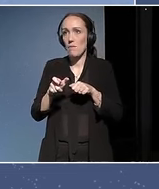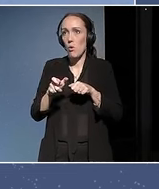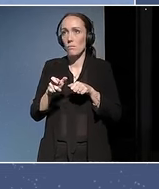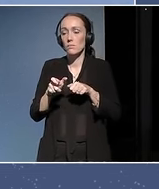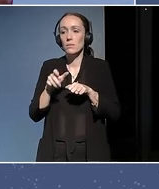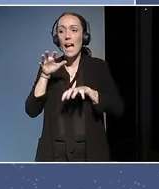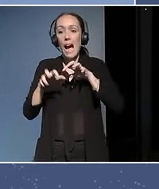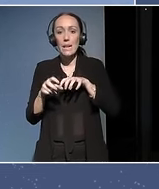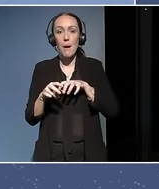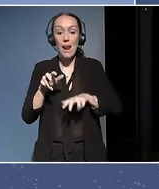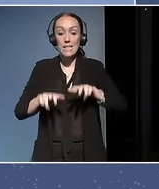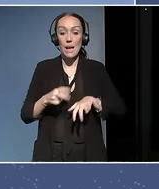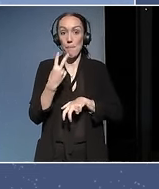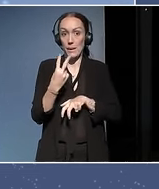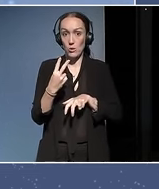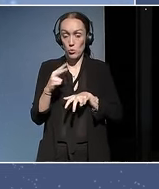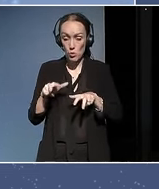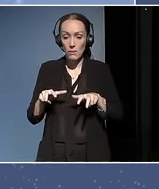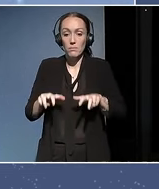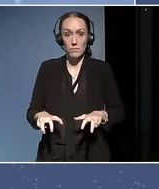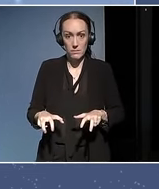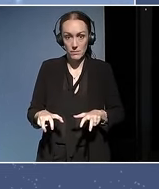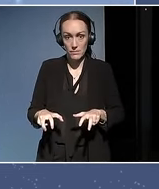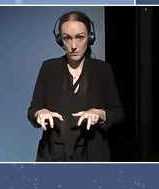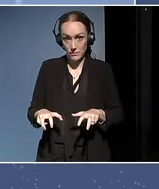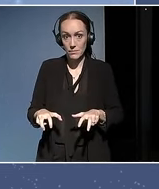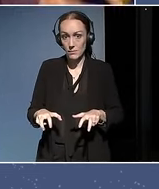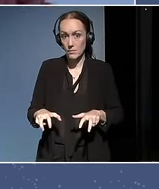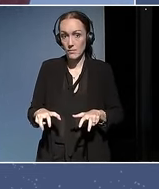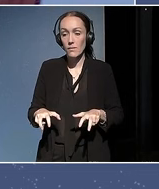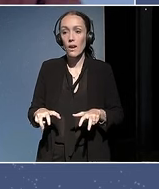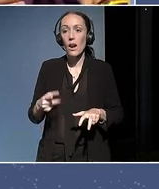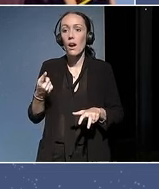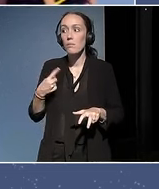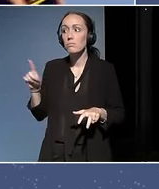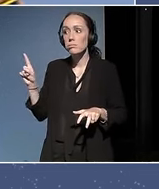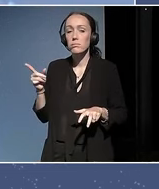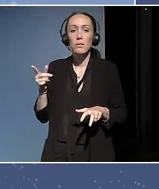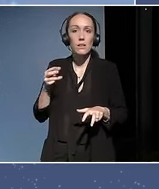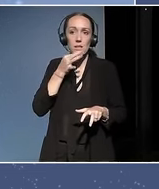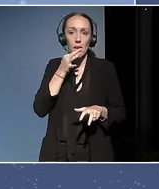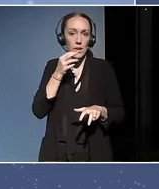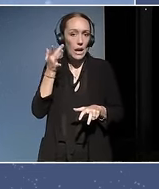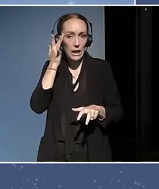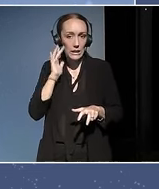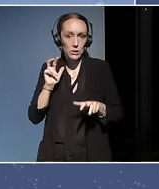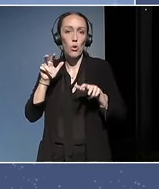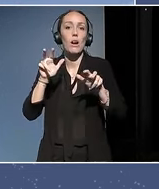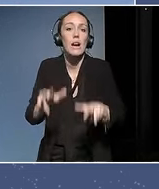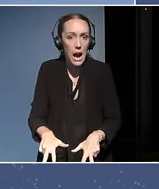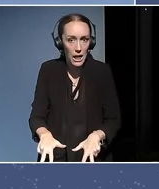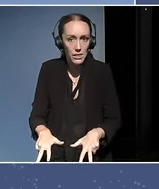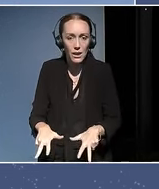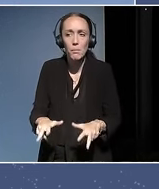ginocchia con questa schiena orizzontale l'animale in sostanza tenderebbe a cadere in avanti come